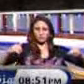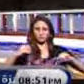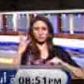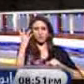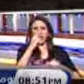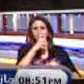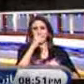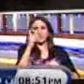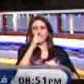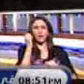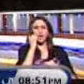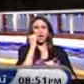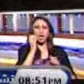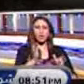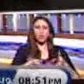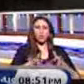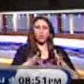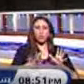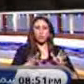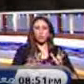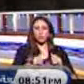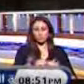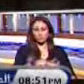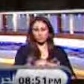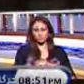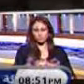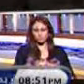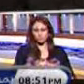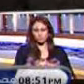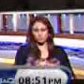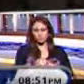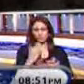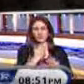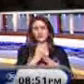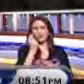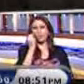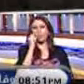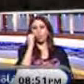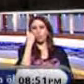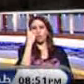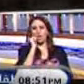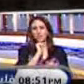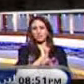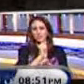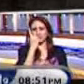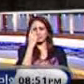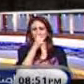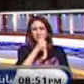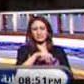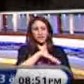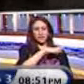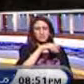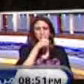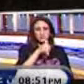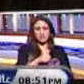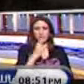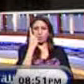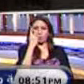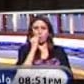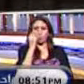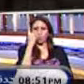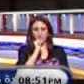من اعضاء التراس اهلاوي لمؤازره زميلهم محمد جمال هلال، وهو احد شباب الالتراس